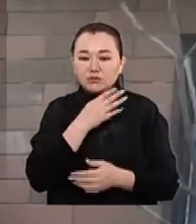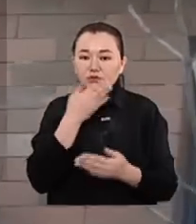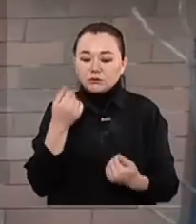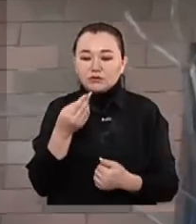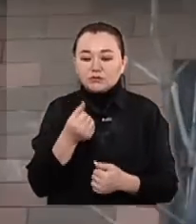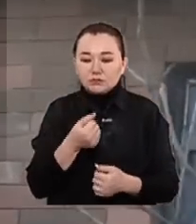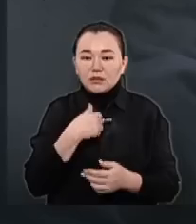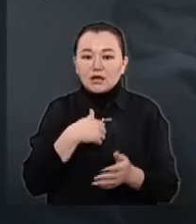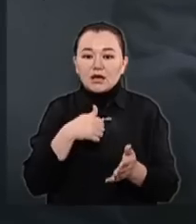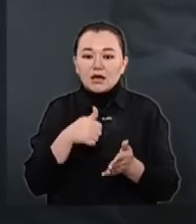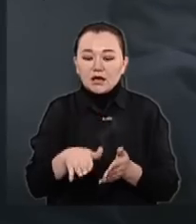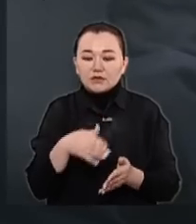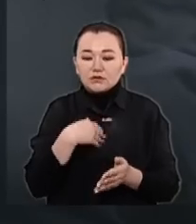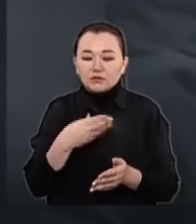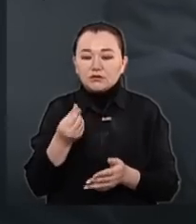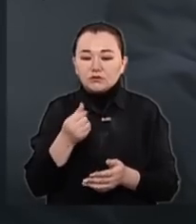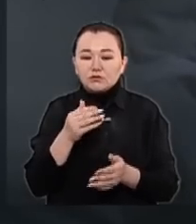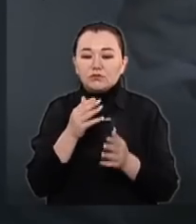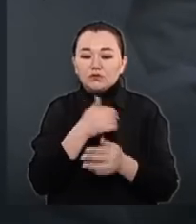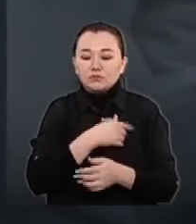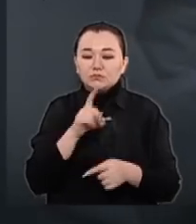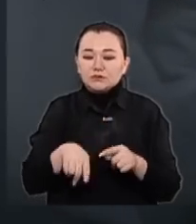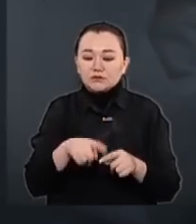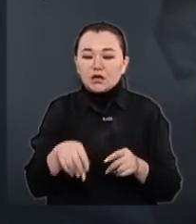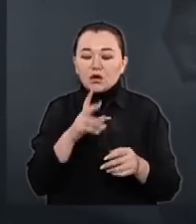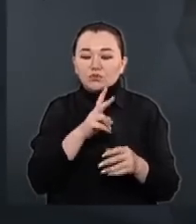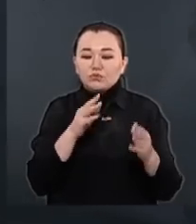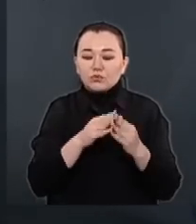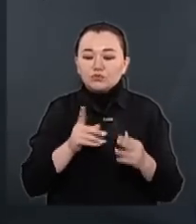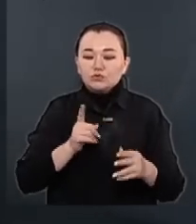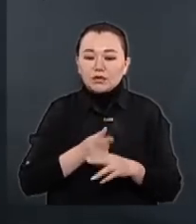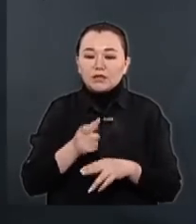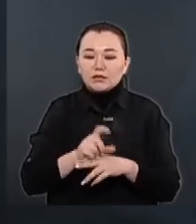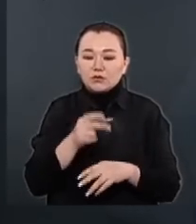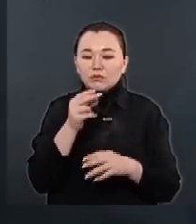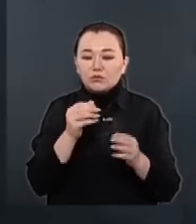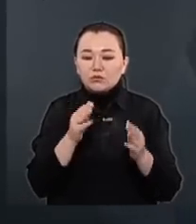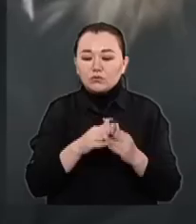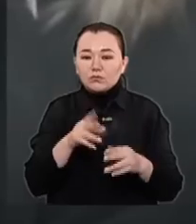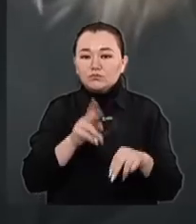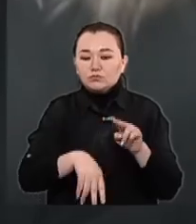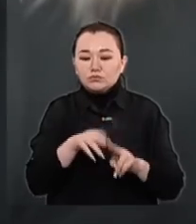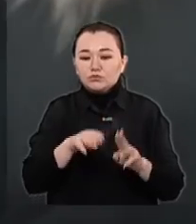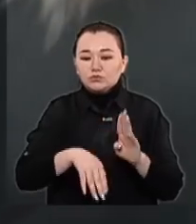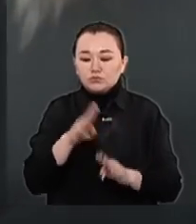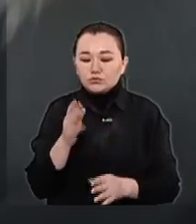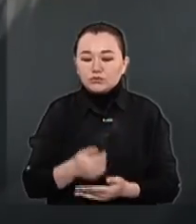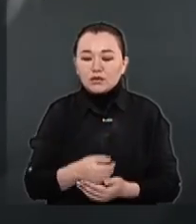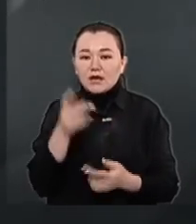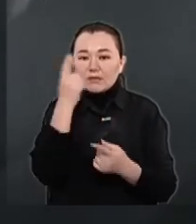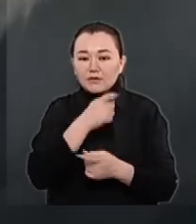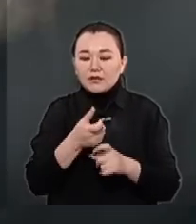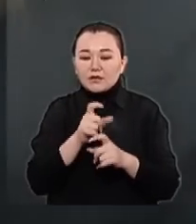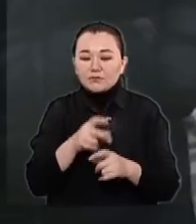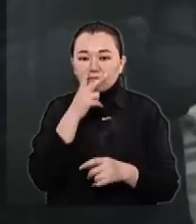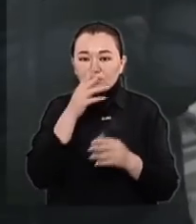Біз отказниктер жүр қой, ақшамызды қайтарсын тез деп. Ал мына үй күтіп жүрген адамдар сол ақшасымен үйін салып берсін. Авилиден көріп осы үйге